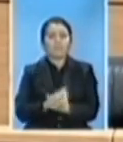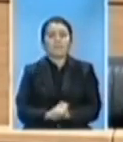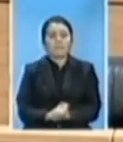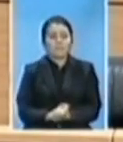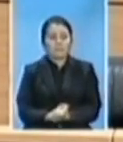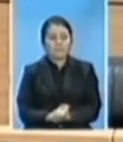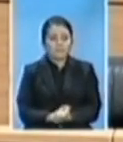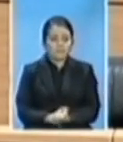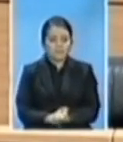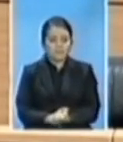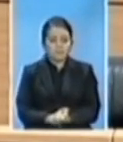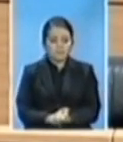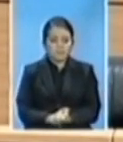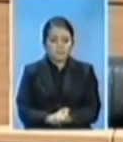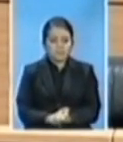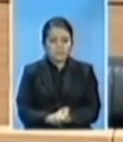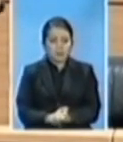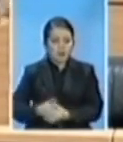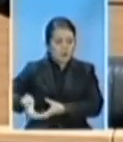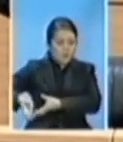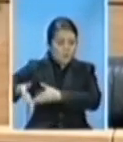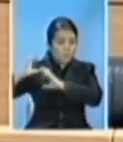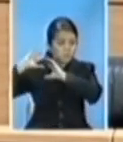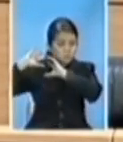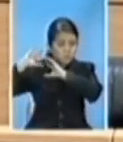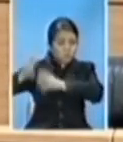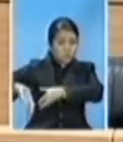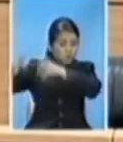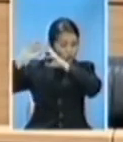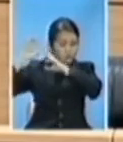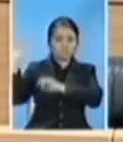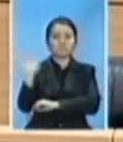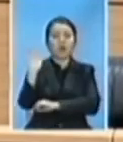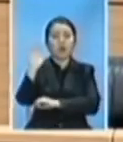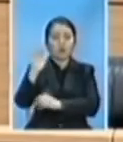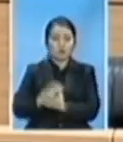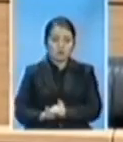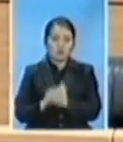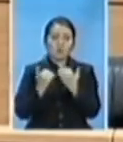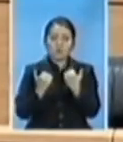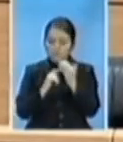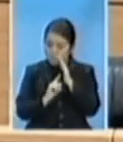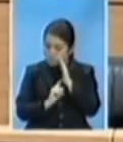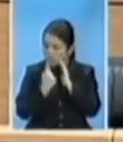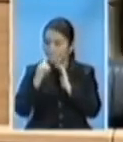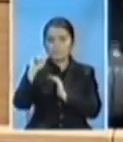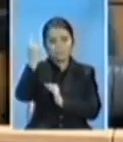ท่านครับผมจะไม่เท้าความยืดยาวในอดีตแต่ผมขอให้เราเริ่มชีวิตใหม่ดีกว่